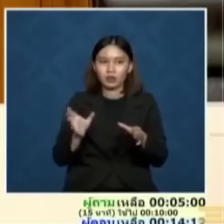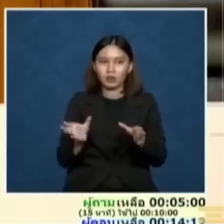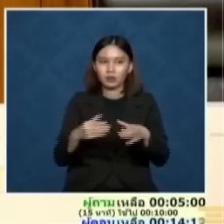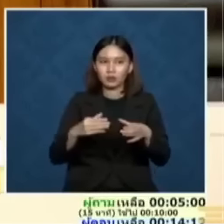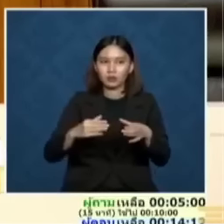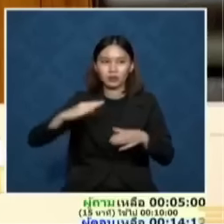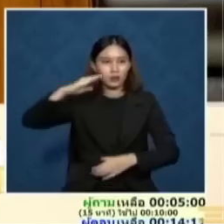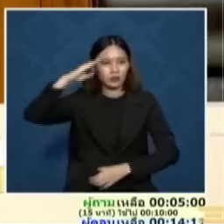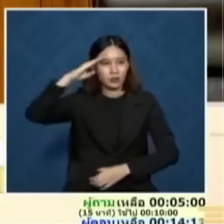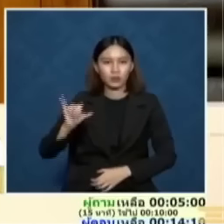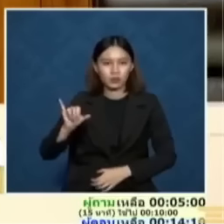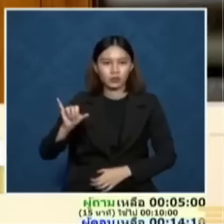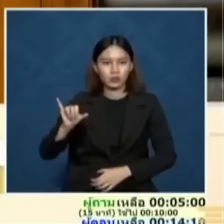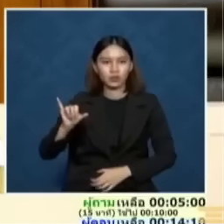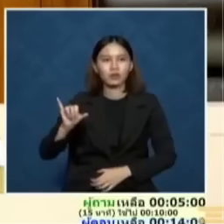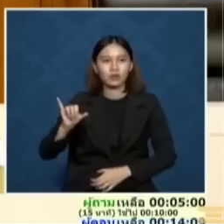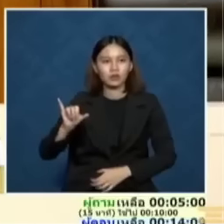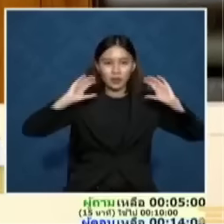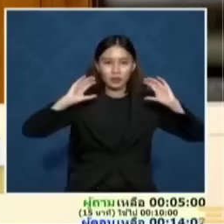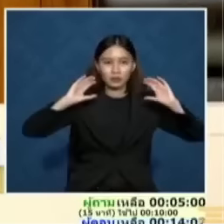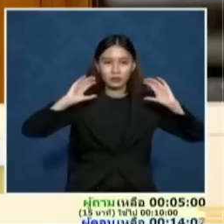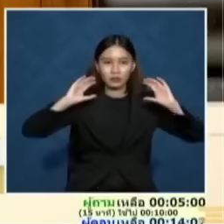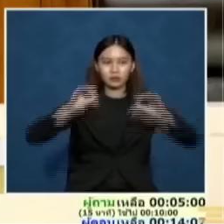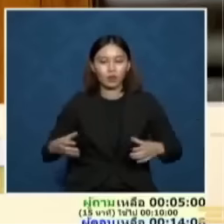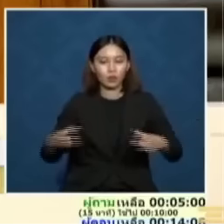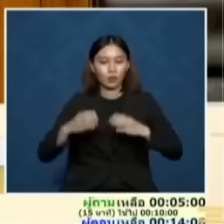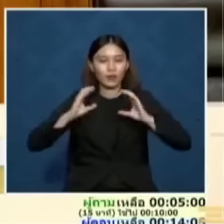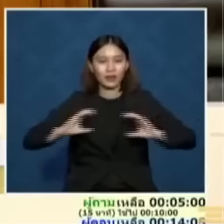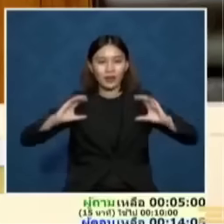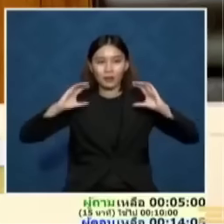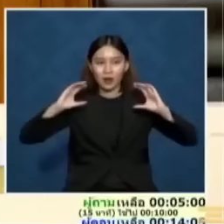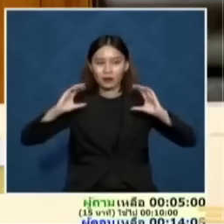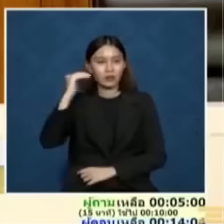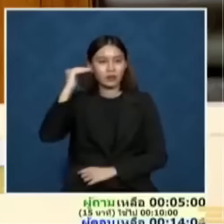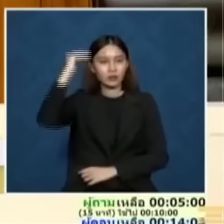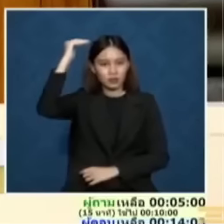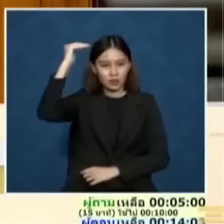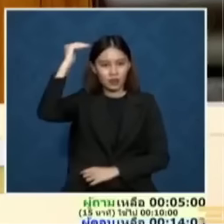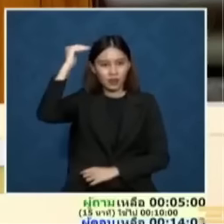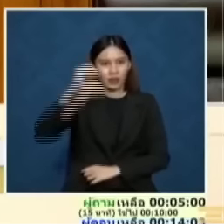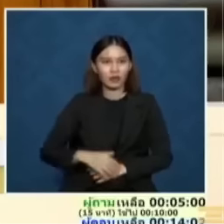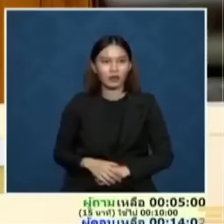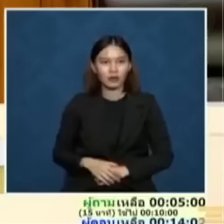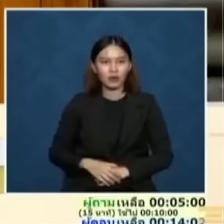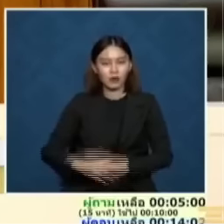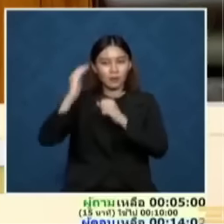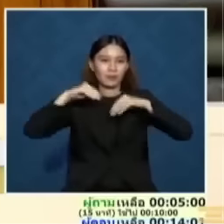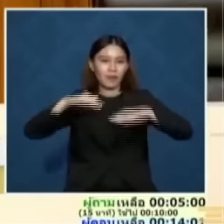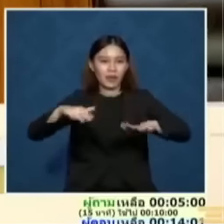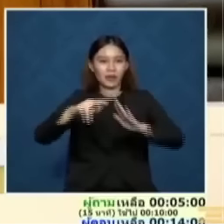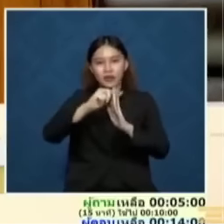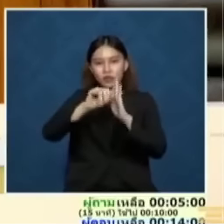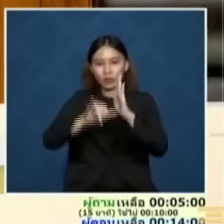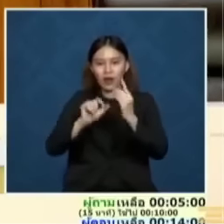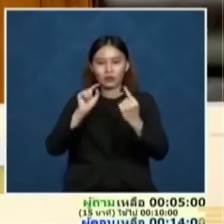ษฐาซึ่งแถลงนโยบายใน11กันยานะรับไม่ได้รับรู้ตามข่าวแล้วยืนยันใ